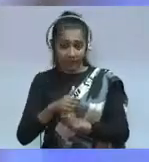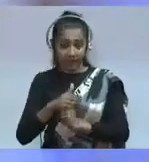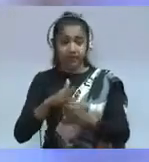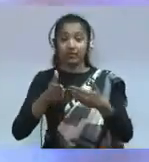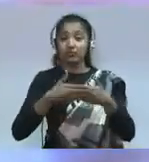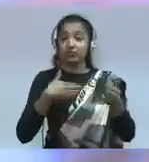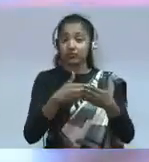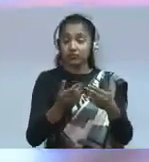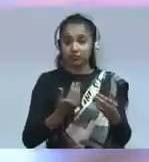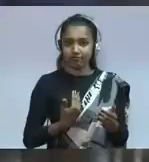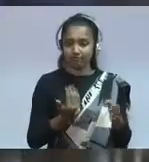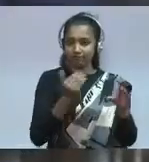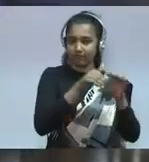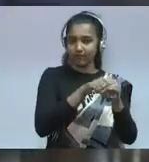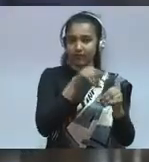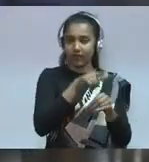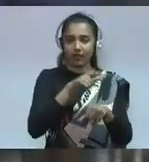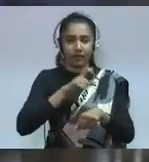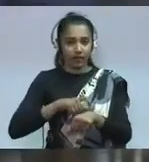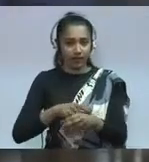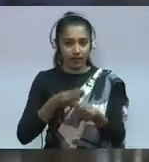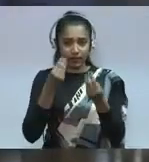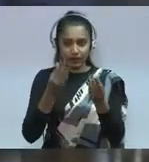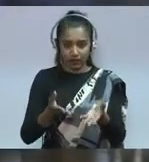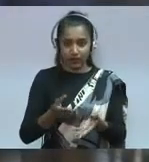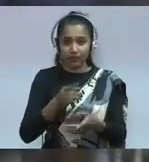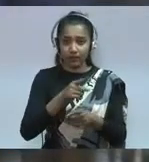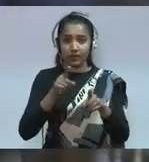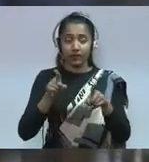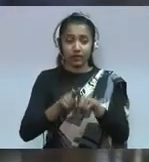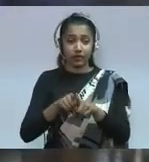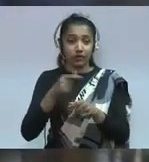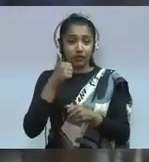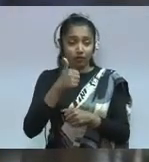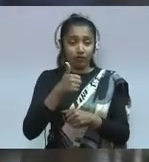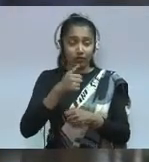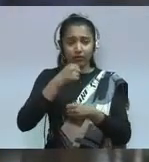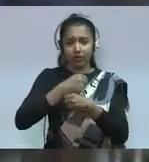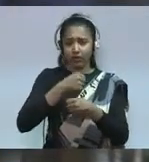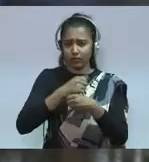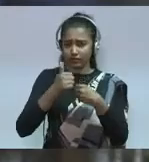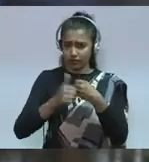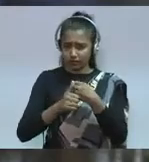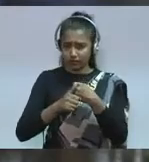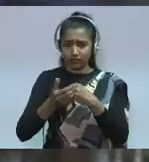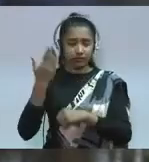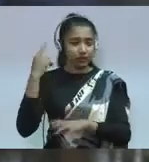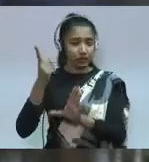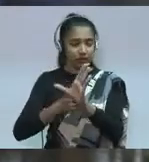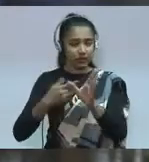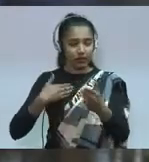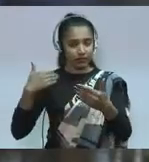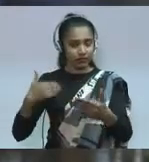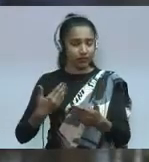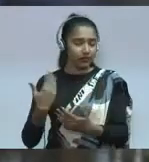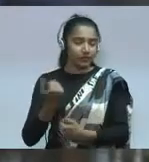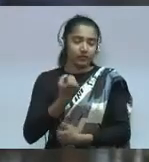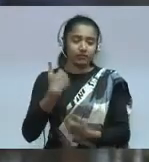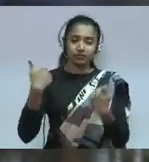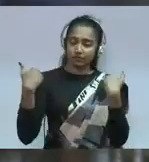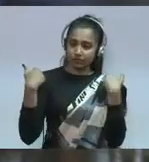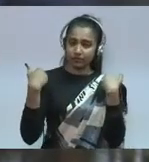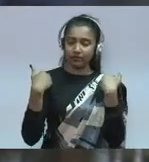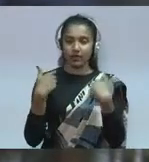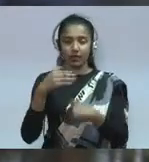ප්‍රායෝගික මැදිහත්වීමට ඉඩ සලසමින් සැබෑ ජනරජයක් බිහි කිරීමට පසුගිය වසරේ අපගත් වෙහෙසට පක්ෂයේ සියලුම